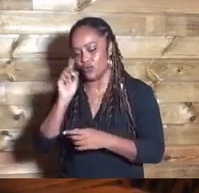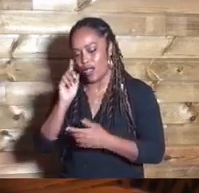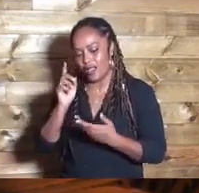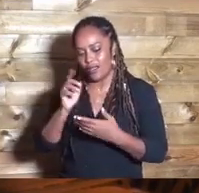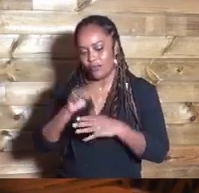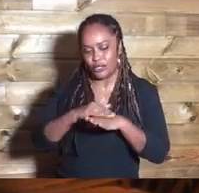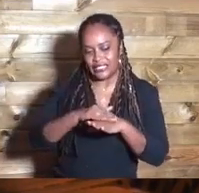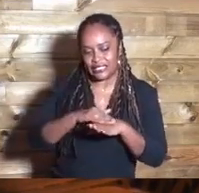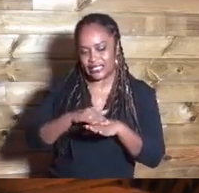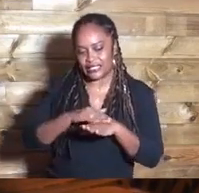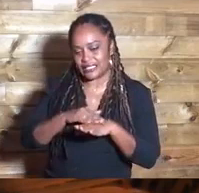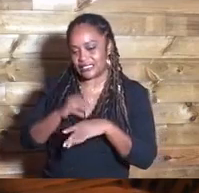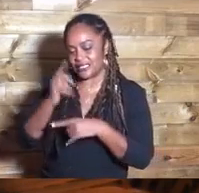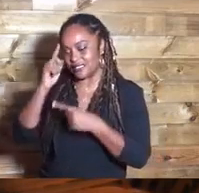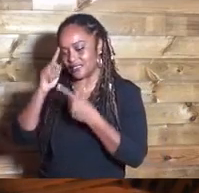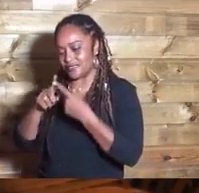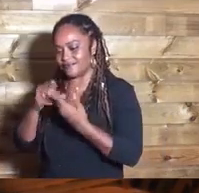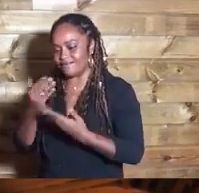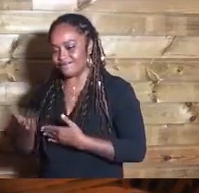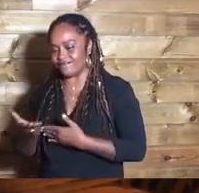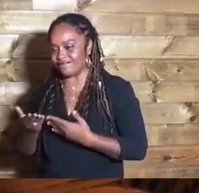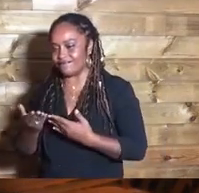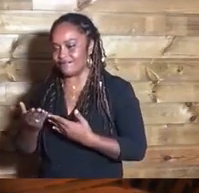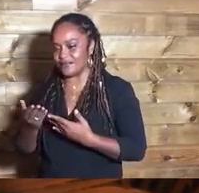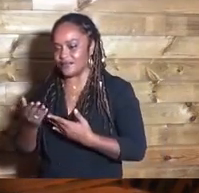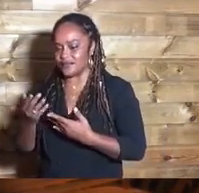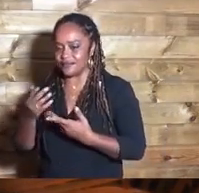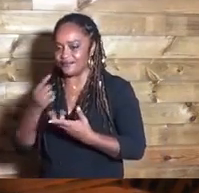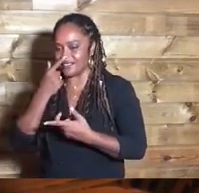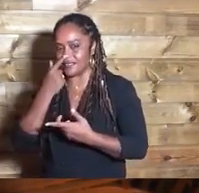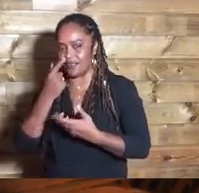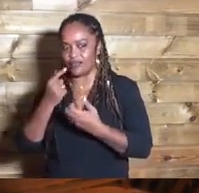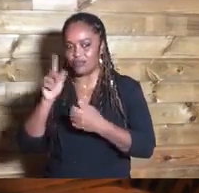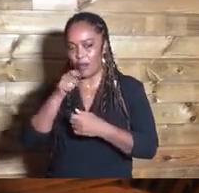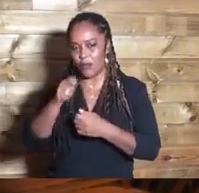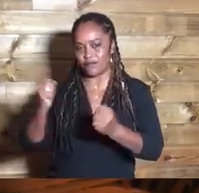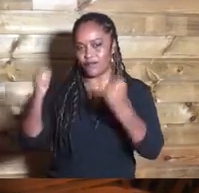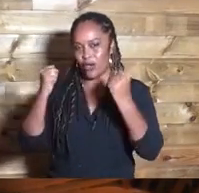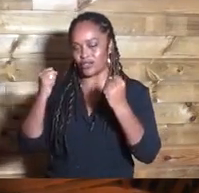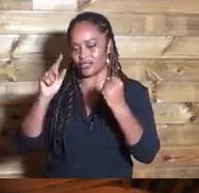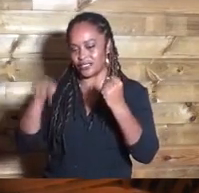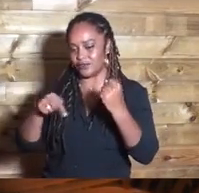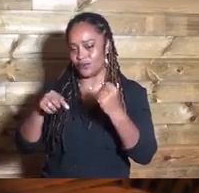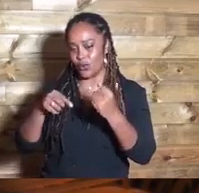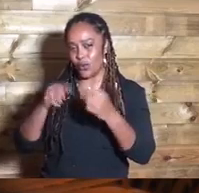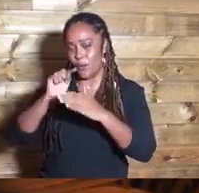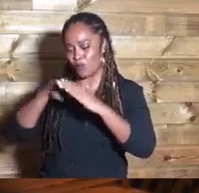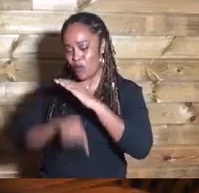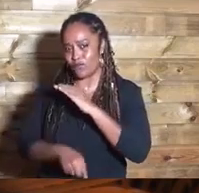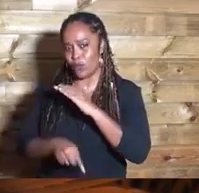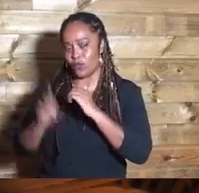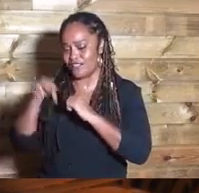représentation. Ça, la Guadeloupe, t'es qu'à représenter qu'on force et qui t'es faut aller beaucoup plus loin et beaucoup plus